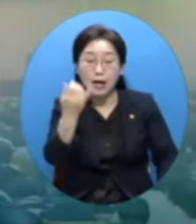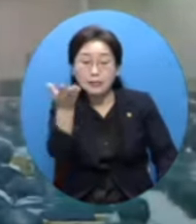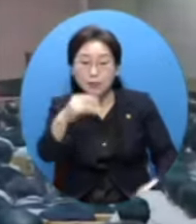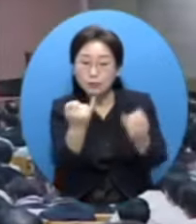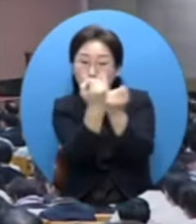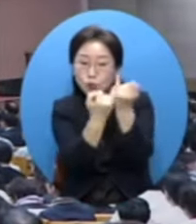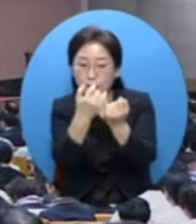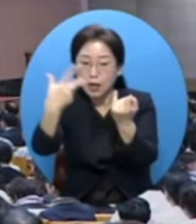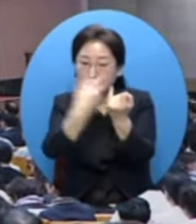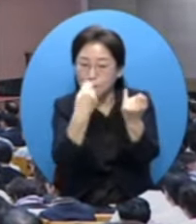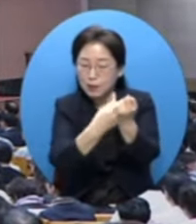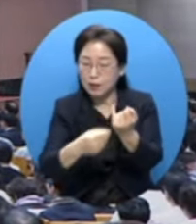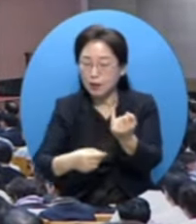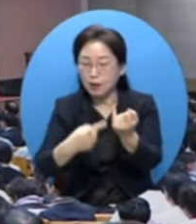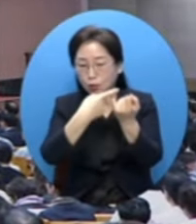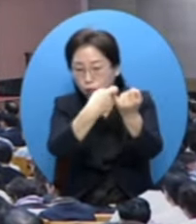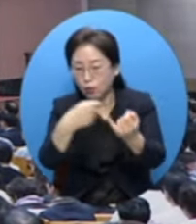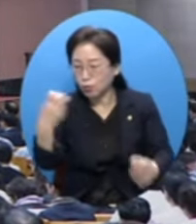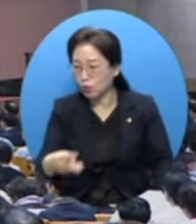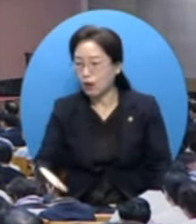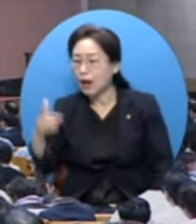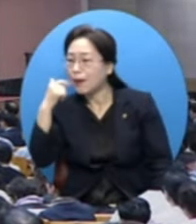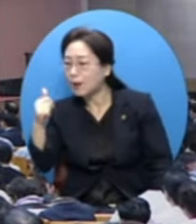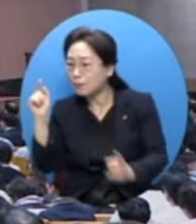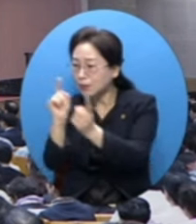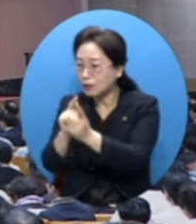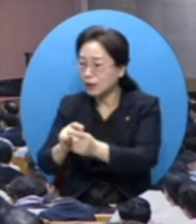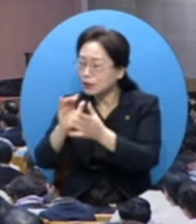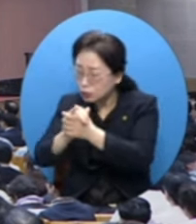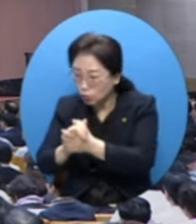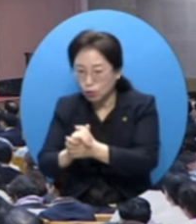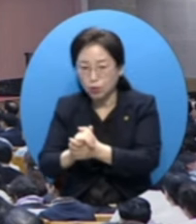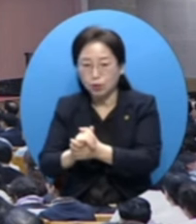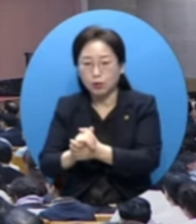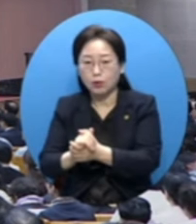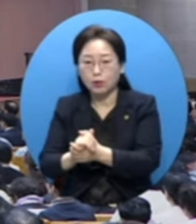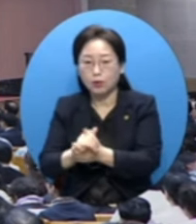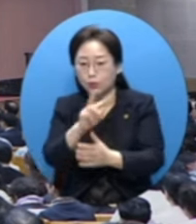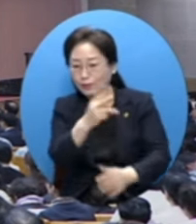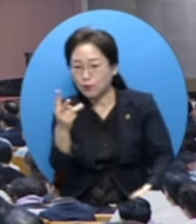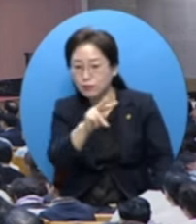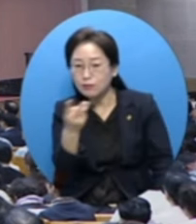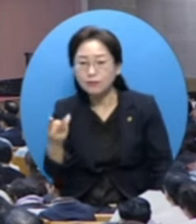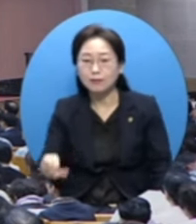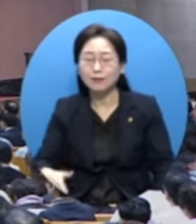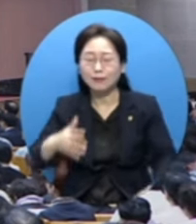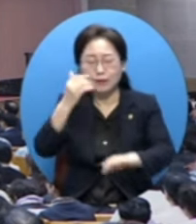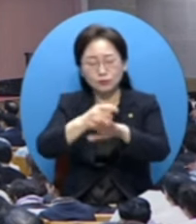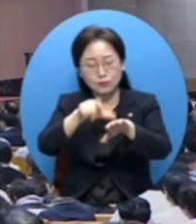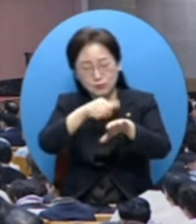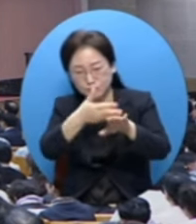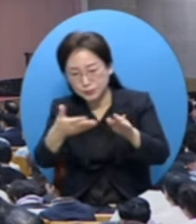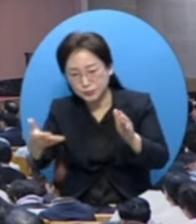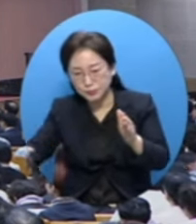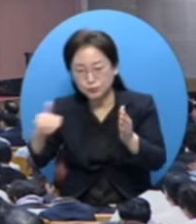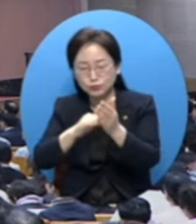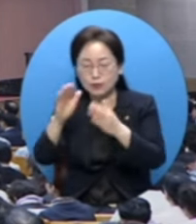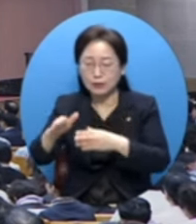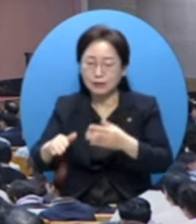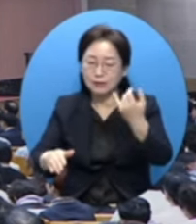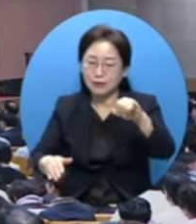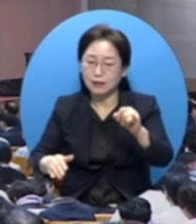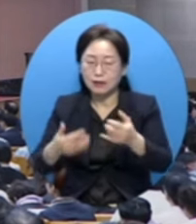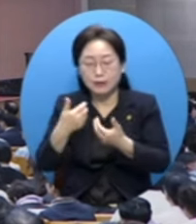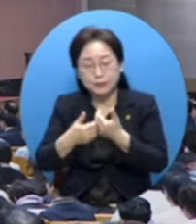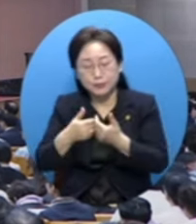빠지고 아빠를 만나 손부잡고 울면 붙잡은 또 울면서 기도하고 시간이 흘러가면서 이 아이가 갈등 속에